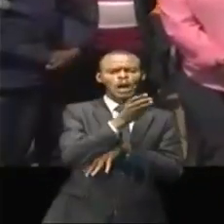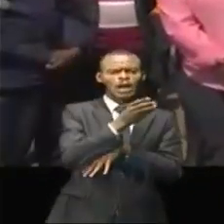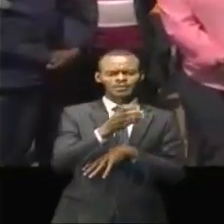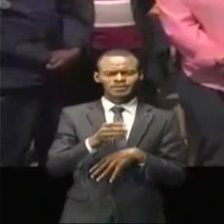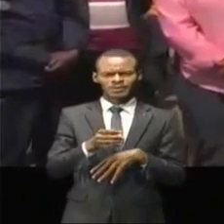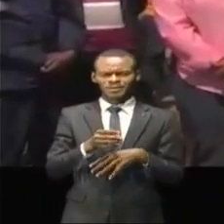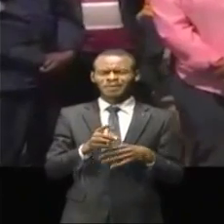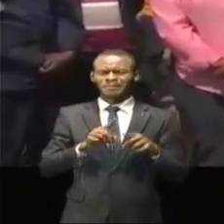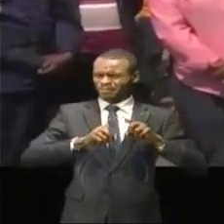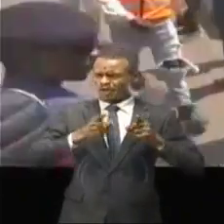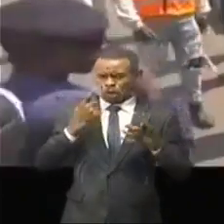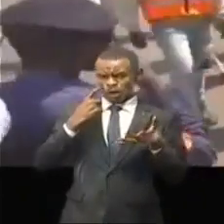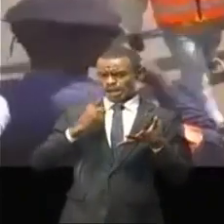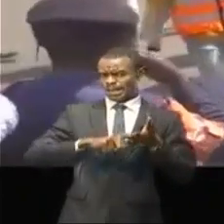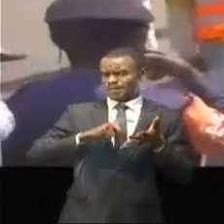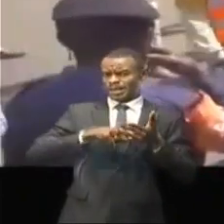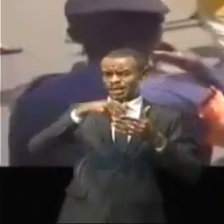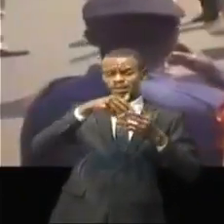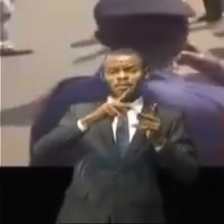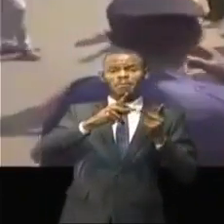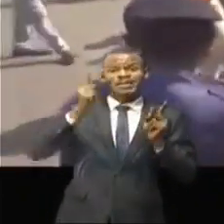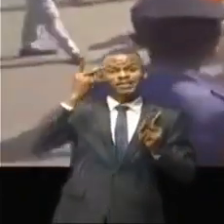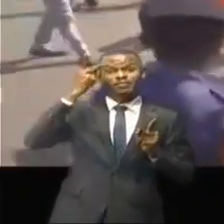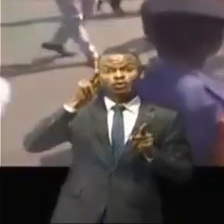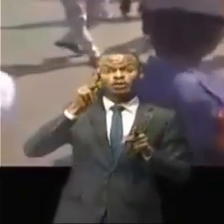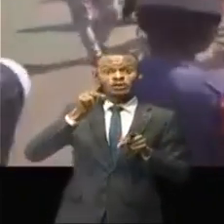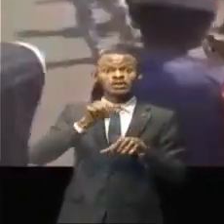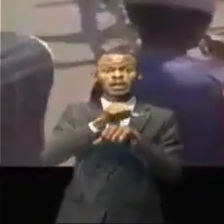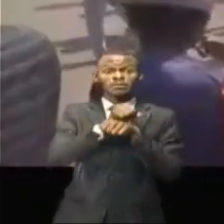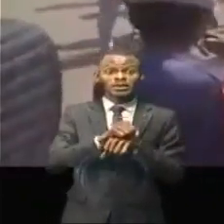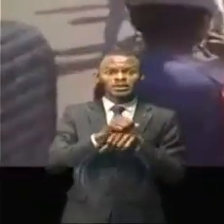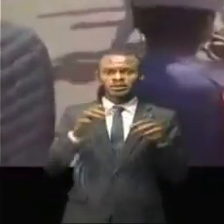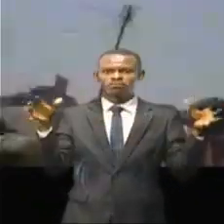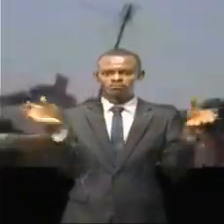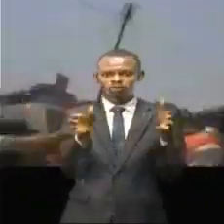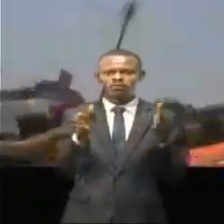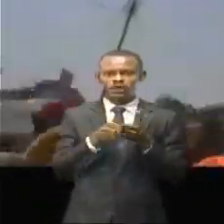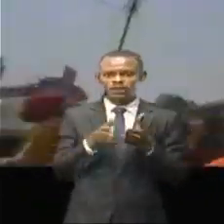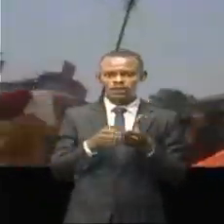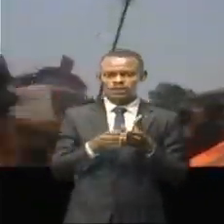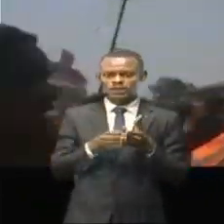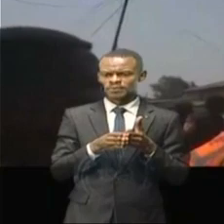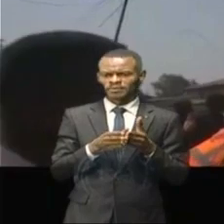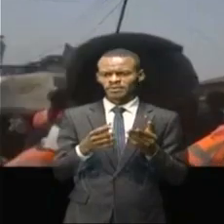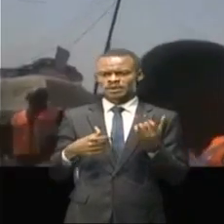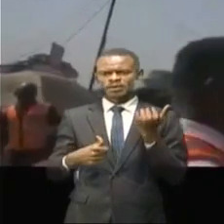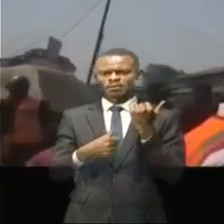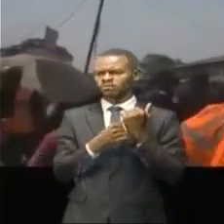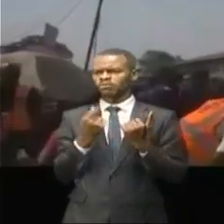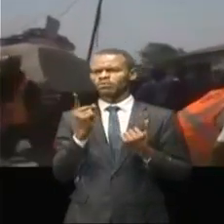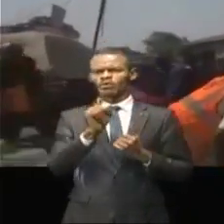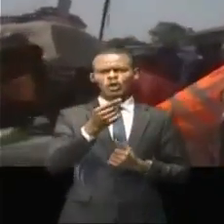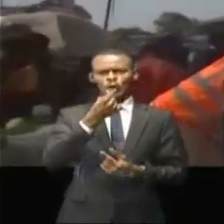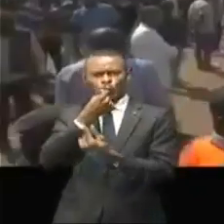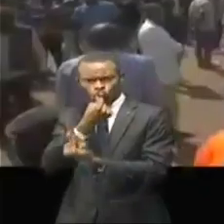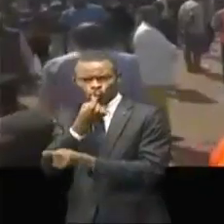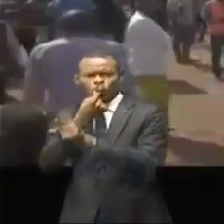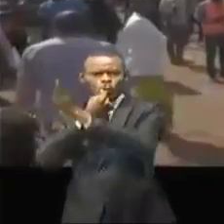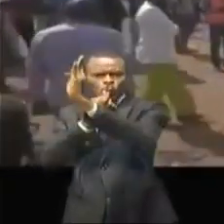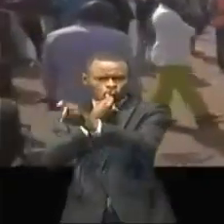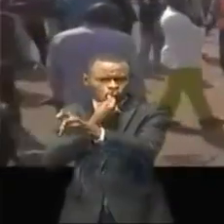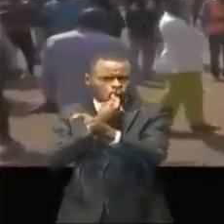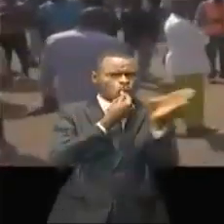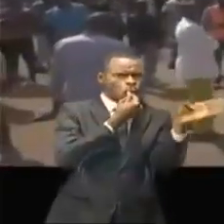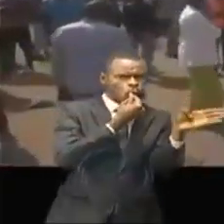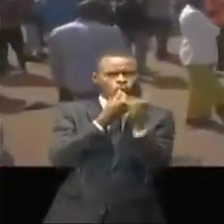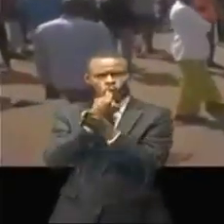la ville de Lubumbashi. Les partis politiques font la loi dans les arrêts des bus. Les drapeaux et les insignes des partis politiques flottent dans